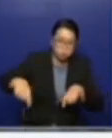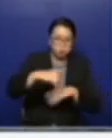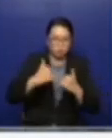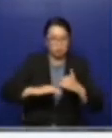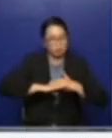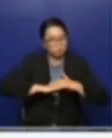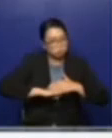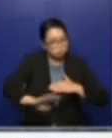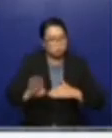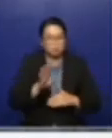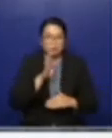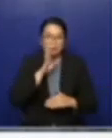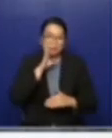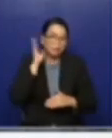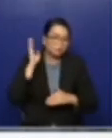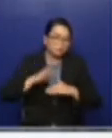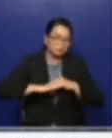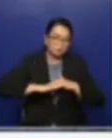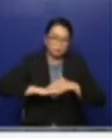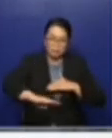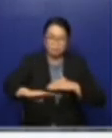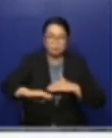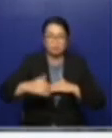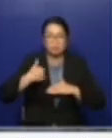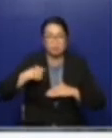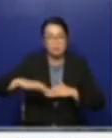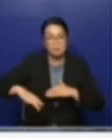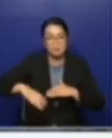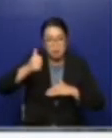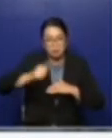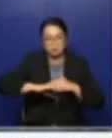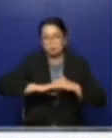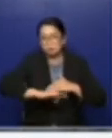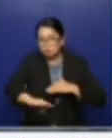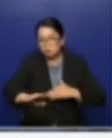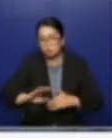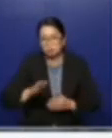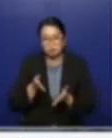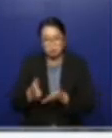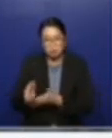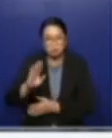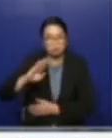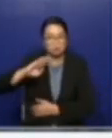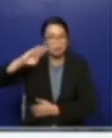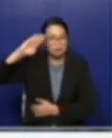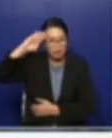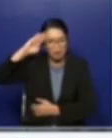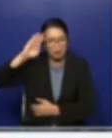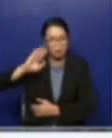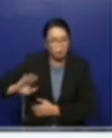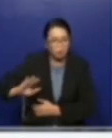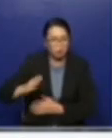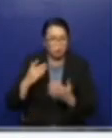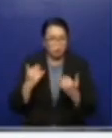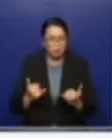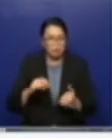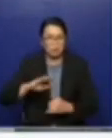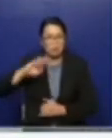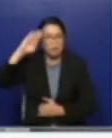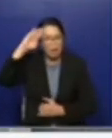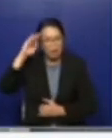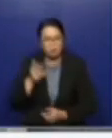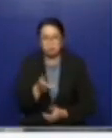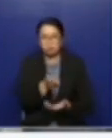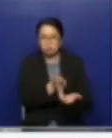านประธานครับแม้แต่ในที่เขตในเมืองก็ยังเป็นเขตทหารผมก็ถามว่าวันนี้ทหารจะไปซ้อมร